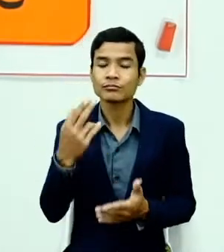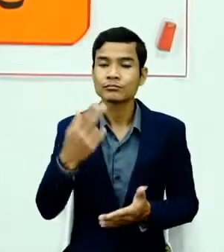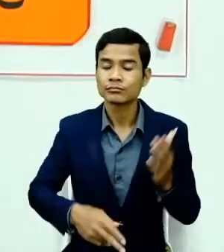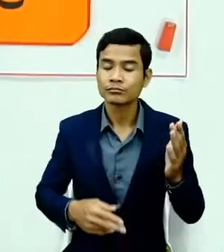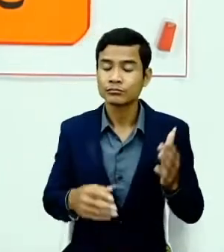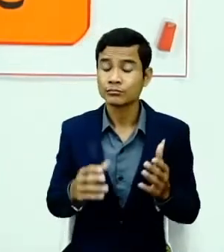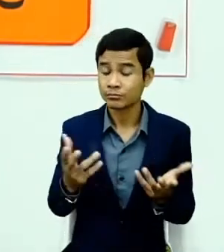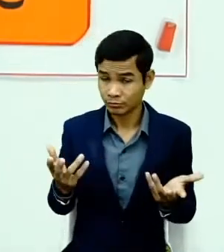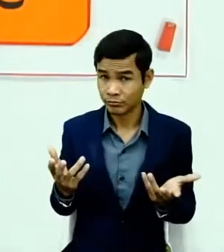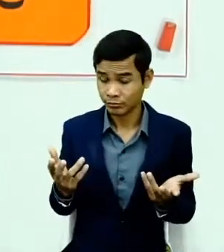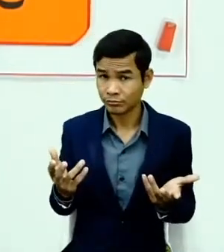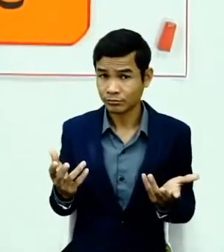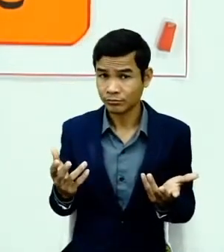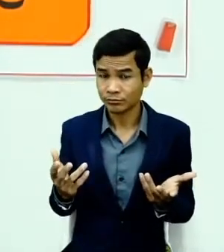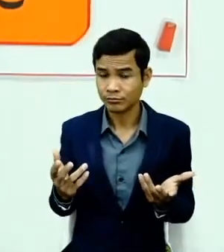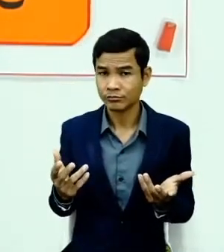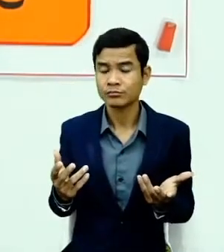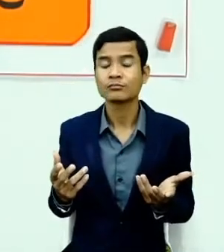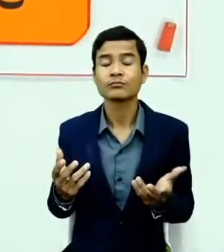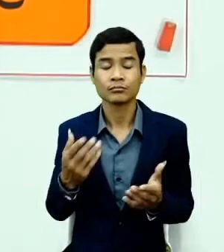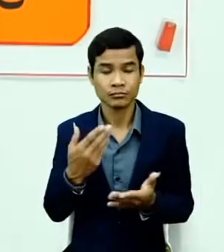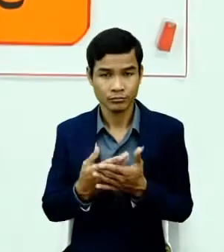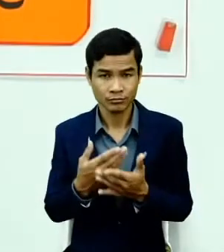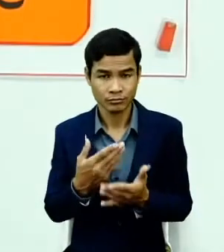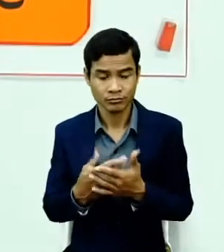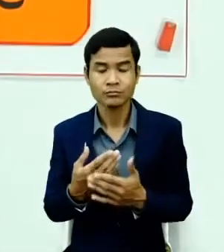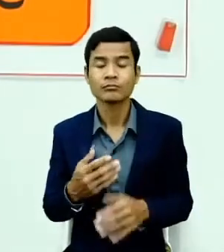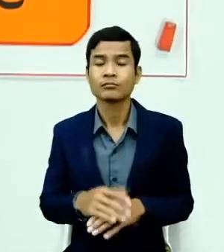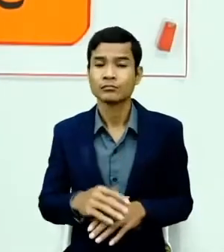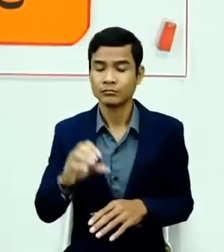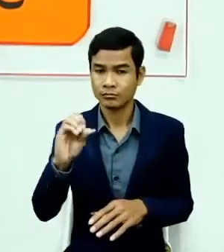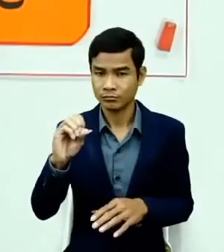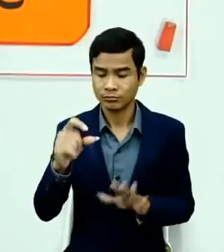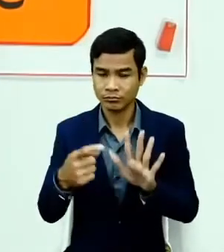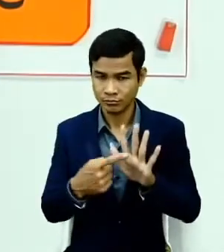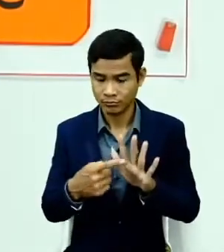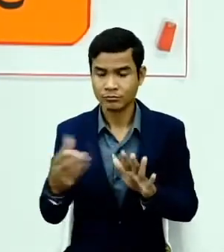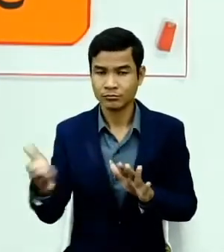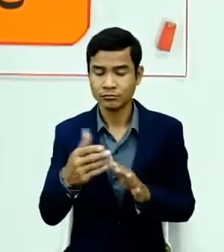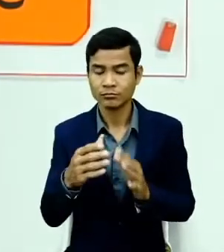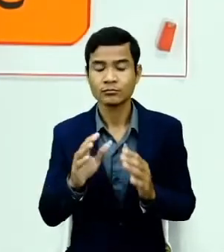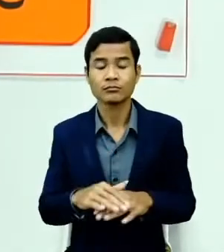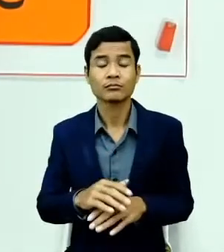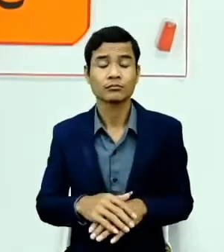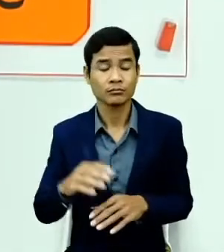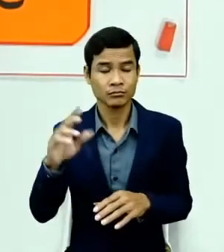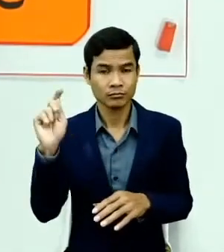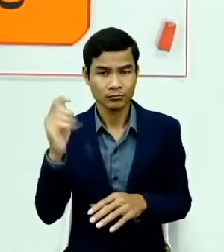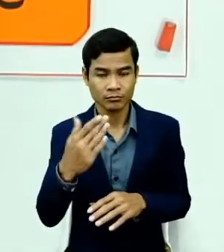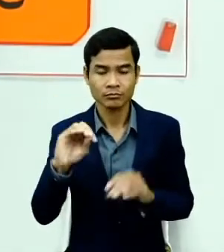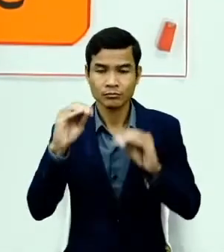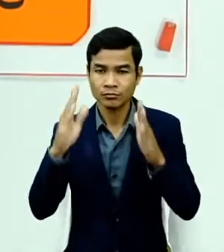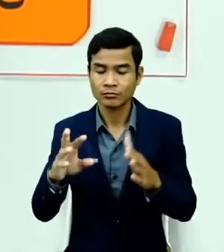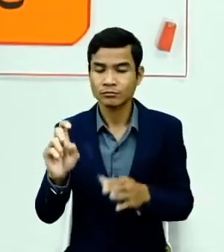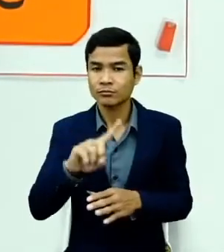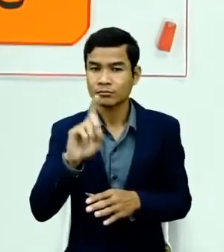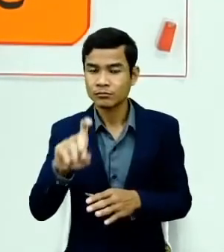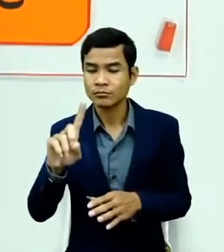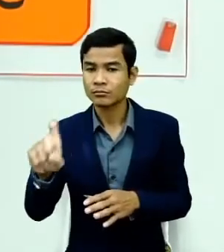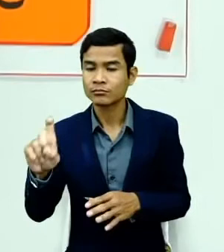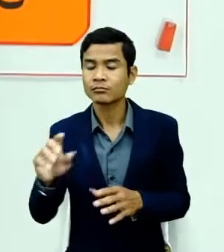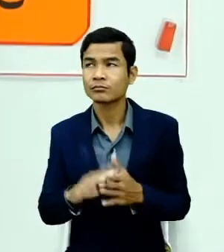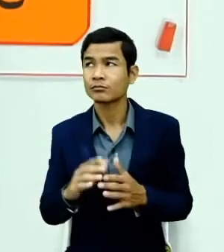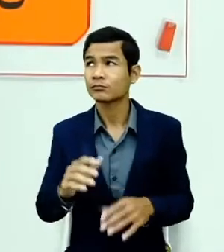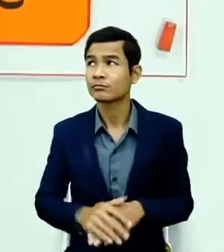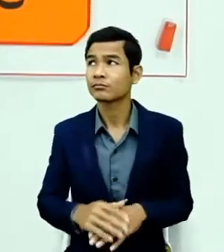ត់ចាគឺគាត់ឈ្មោះលឺហើយនេះគឺរូបដែលអ្នកគ្រូបានសួរកូនមុននឹងដែរ